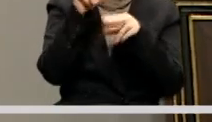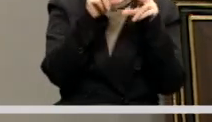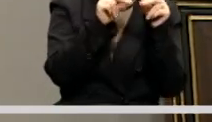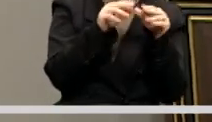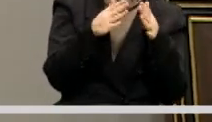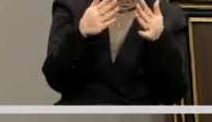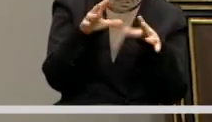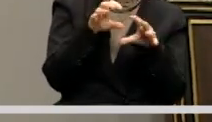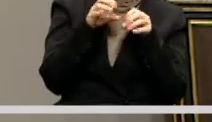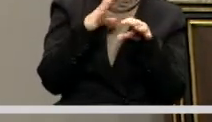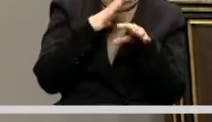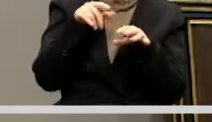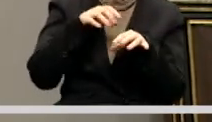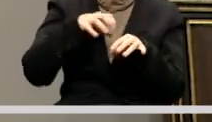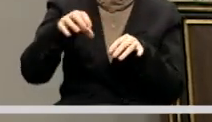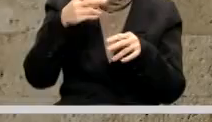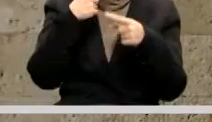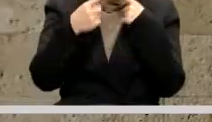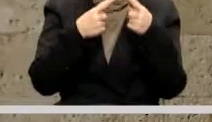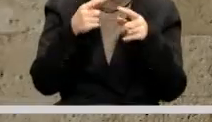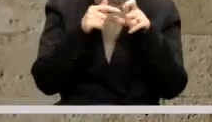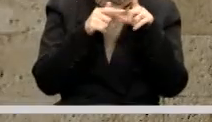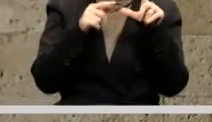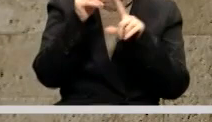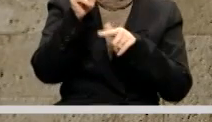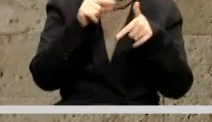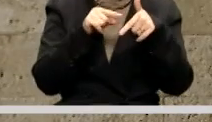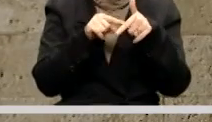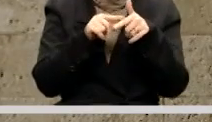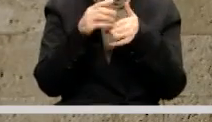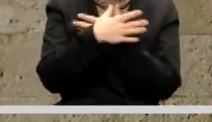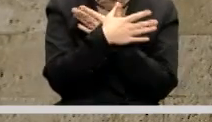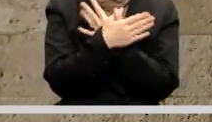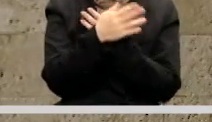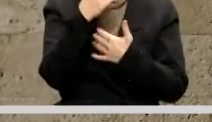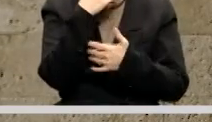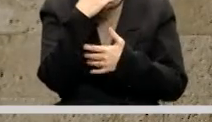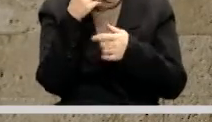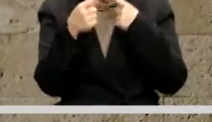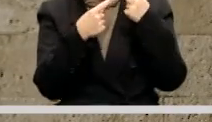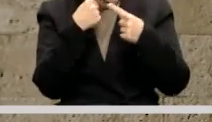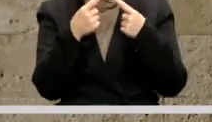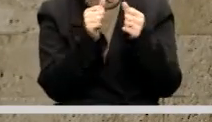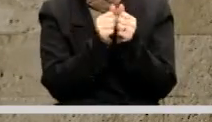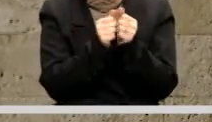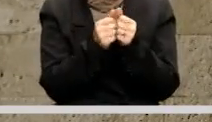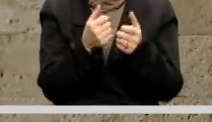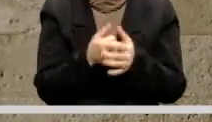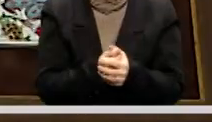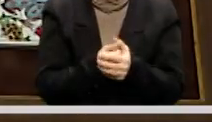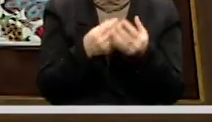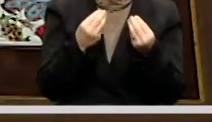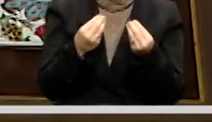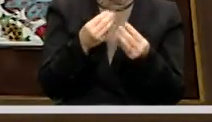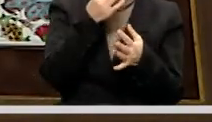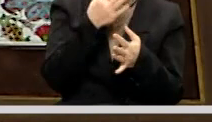İşte bu bölümde konuşacağız hepsini Elif Melek Hanım'la birlikte. Hoş geldiniz. Hoş bulduk. Günaydın. Nasılsınız? Yayınlar, İyi misiniz? İyiyim. Sizler nasılsınız? Çok